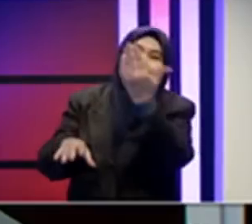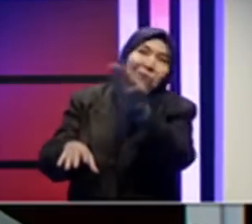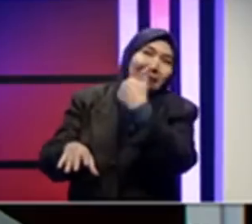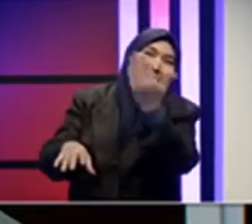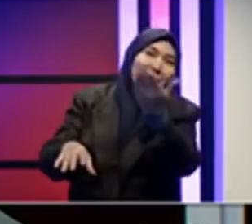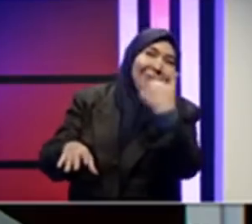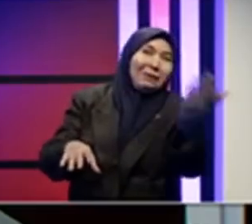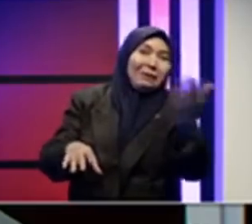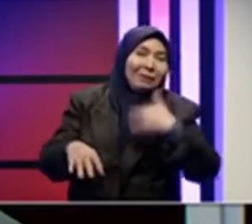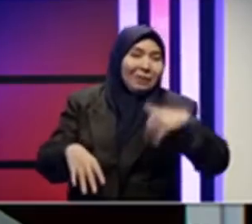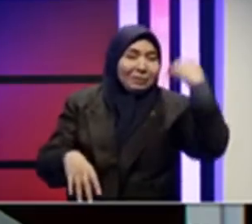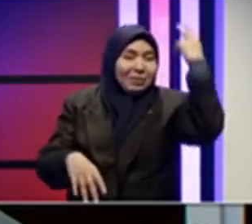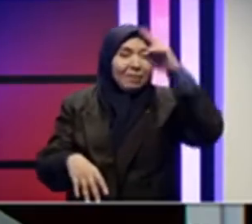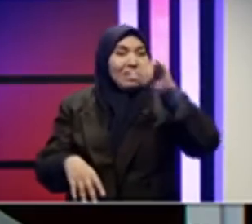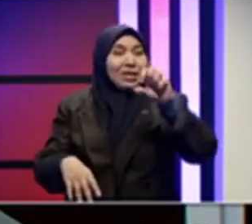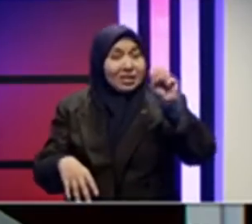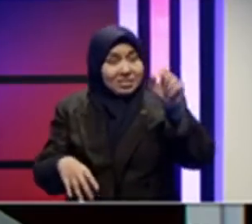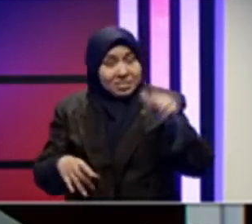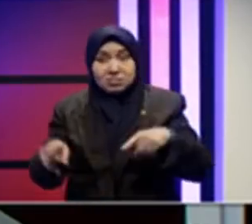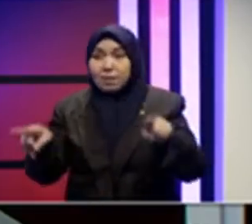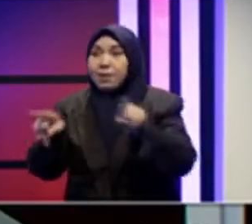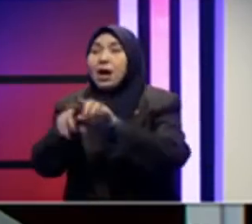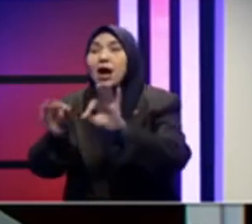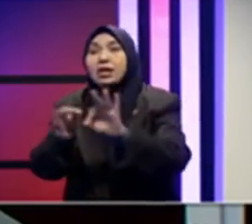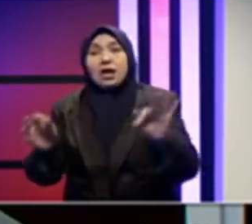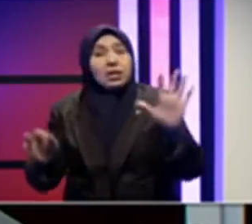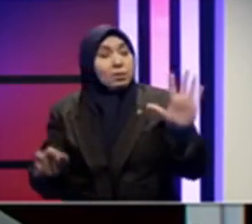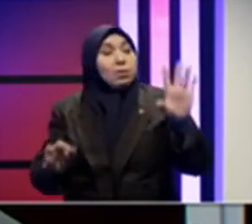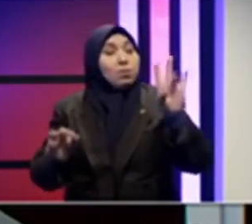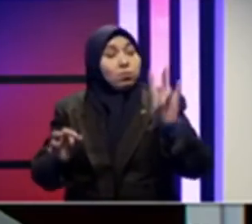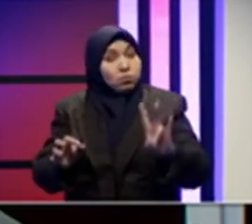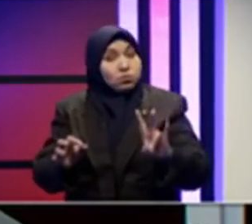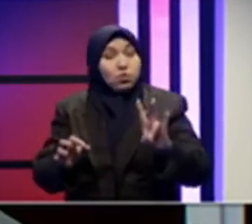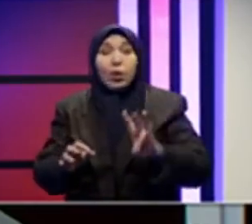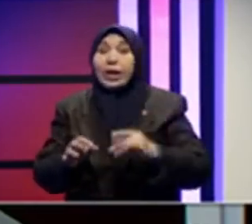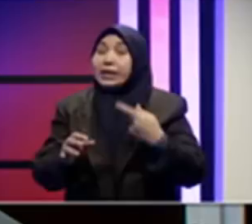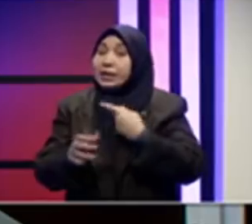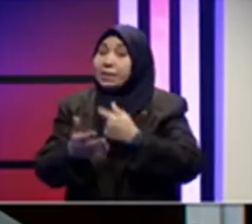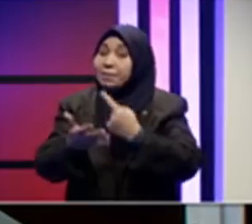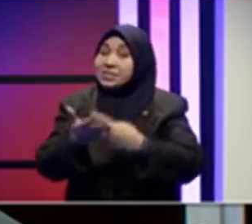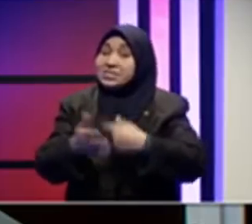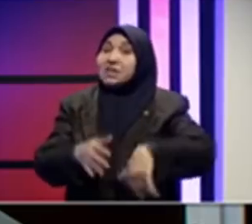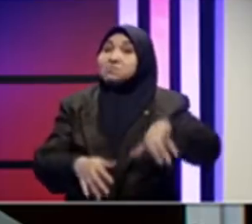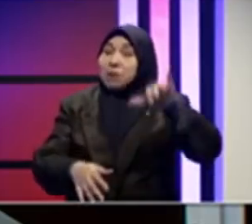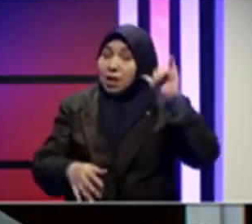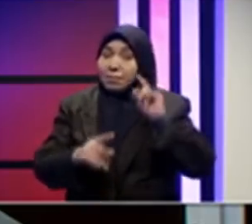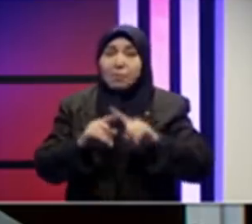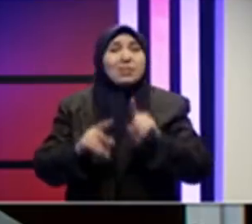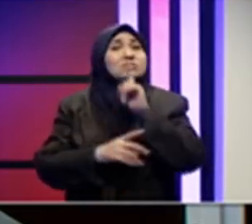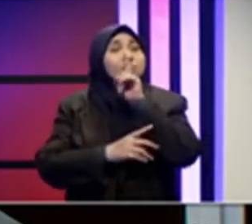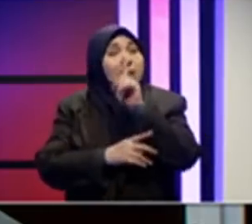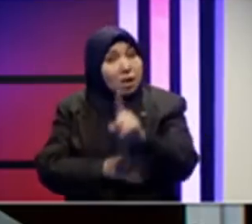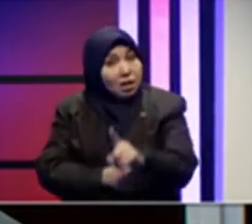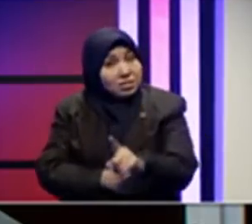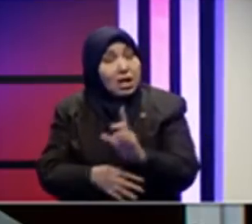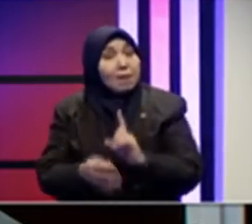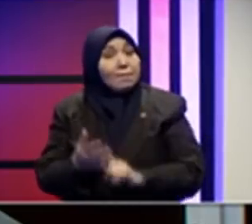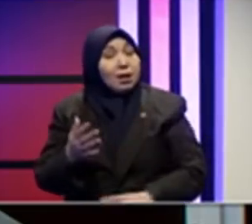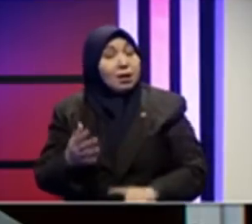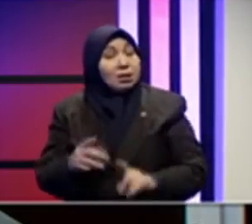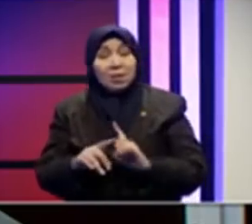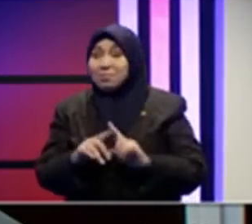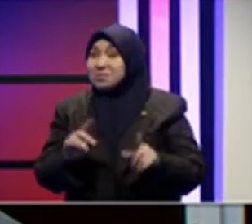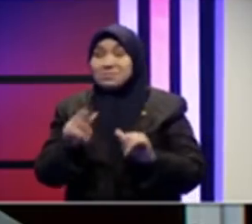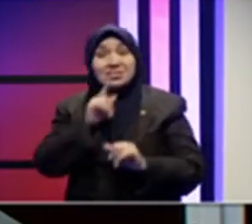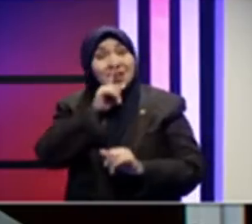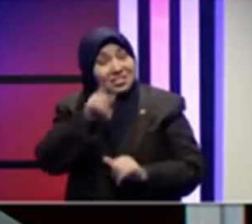ibnu Maryam sebagaimana dalam ayat yang ke-57 kita bincang semalam. Tetapi sebenarnya apa? Sebenarnya Nabi